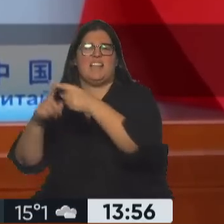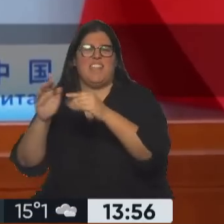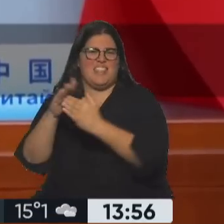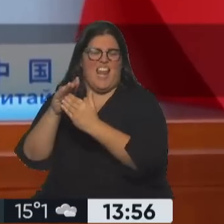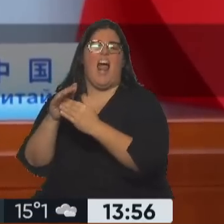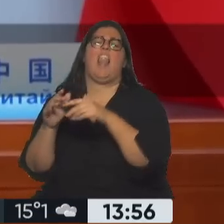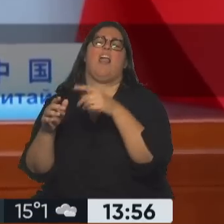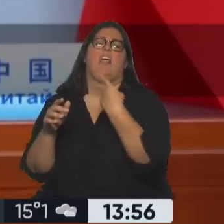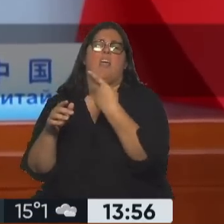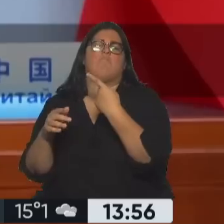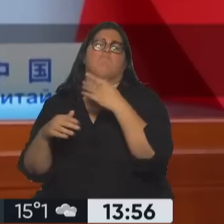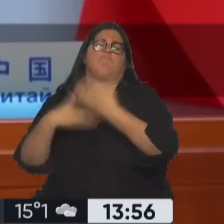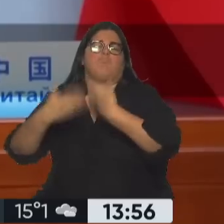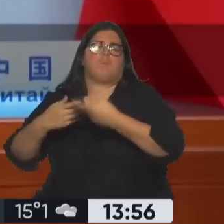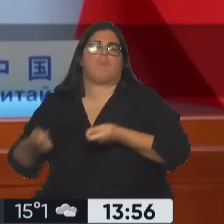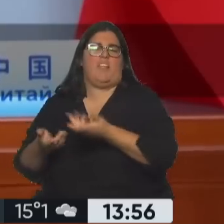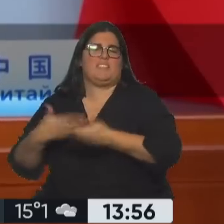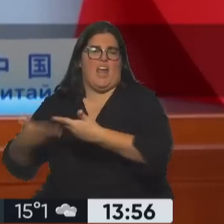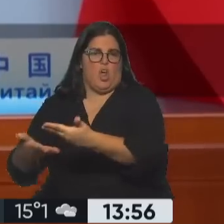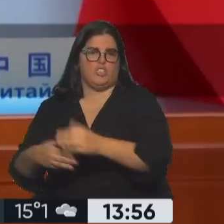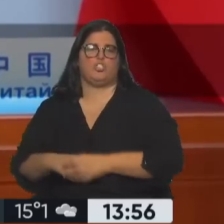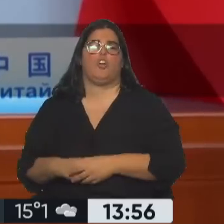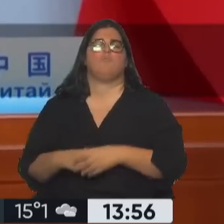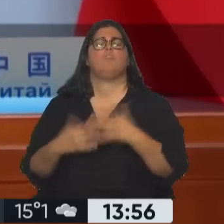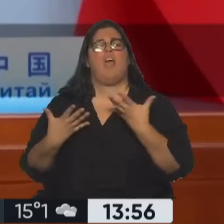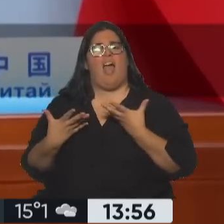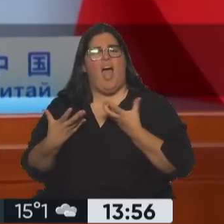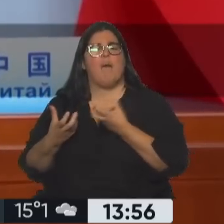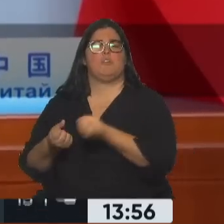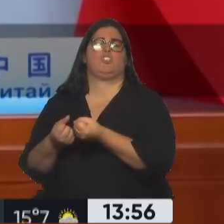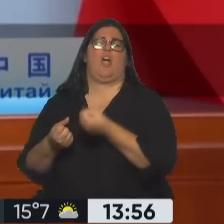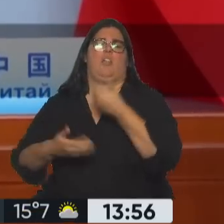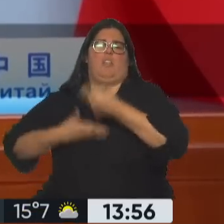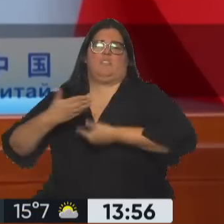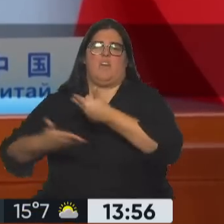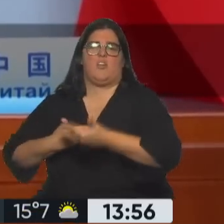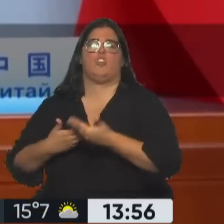支持建立中国中亚能源发展伙伴关系，